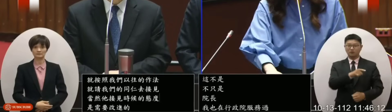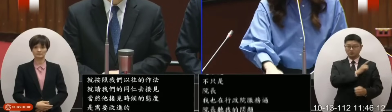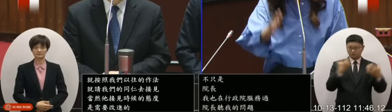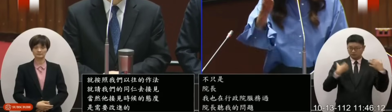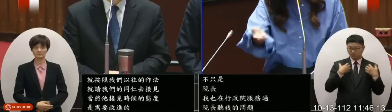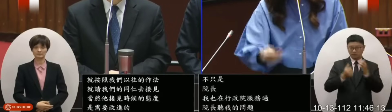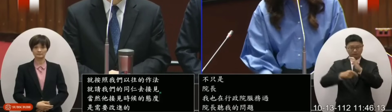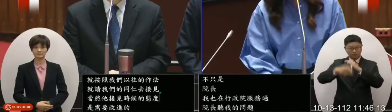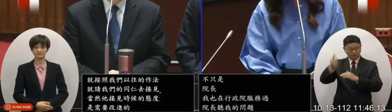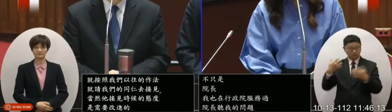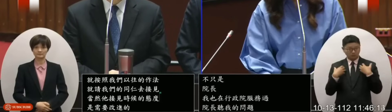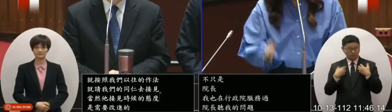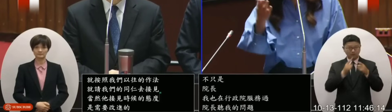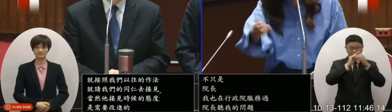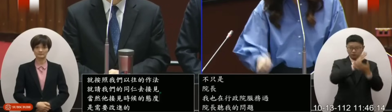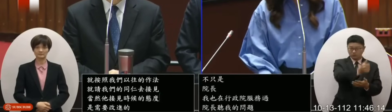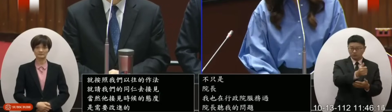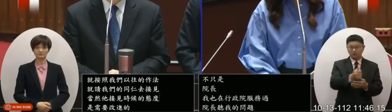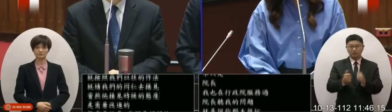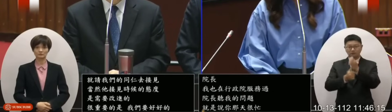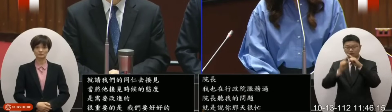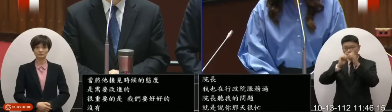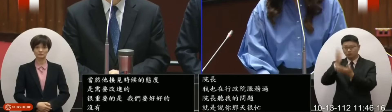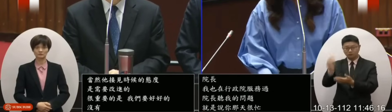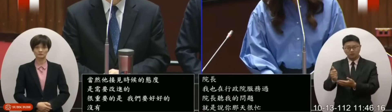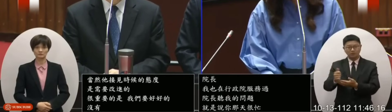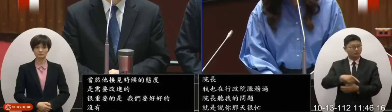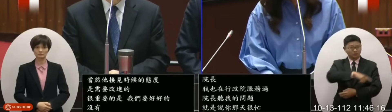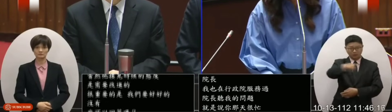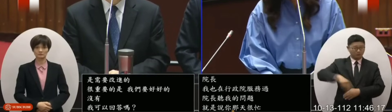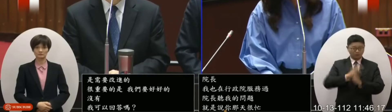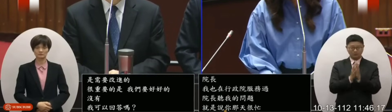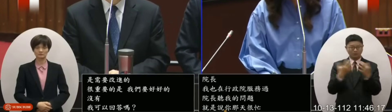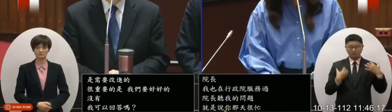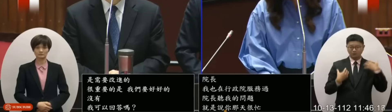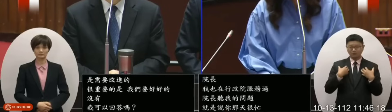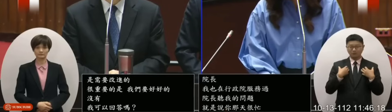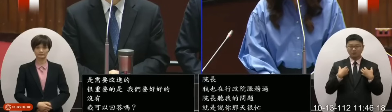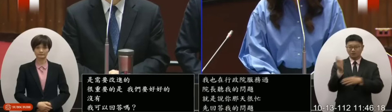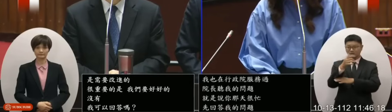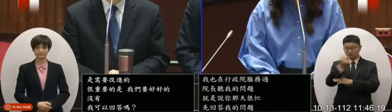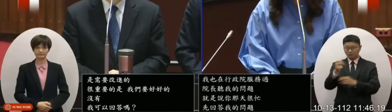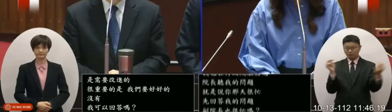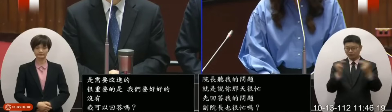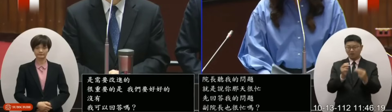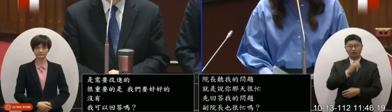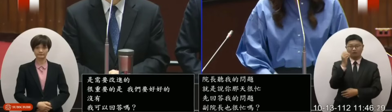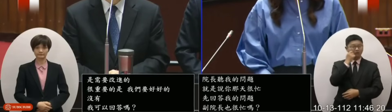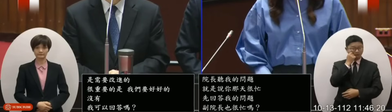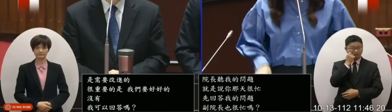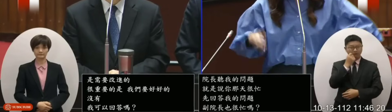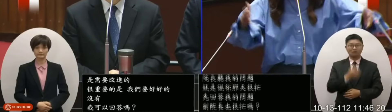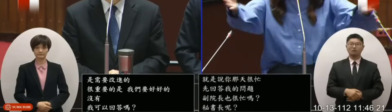很忙吗？秘书长呢？副秘书长呢？都没有一个人可以出来接待这些打火弟